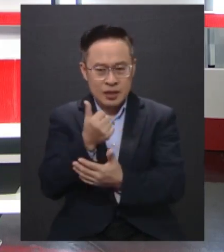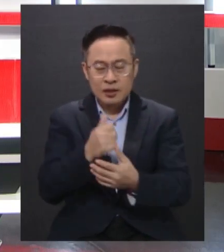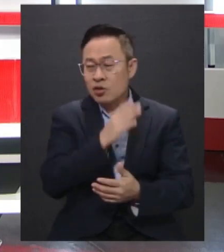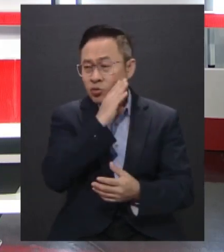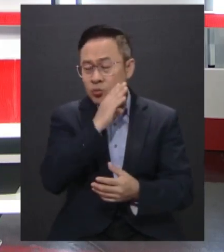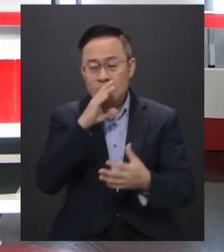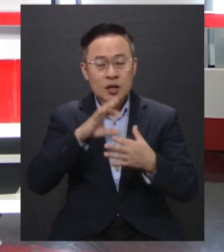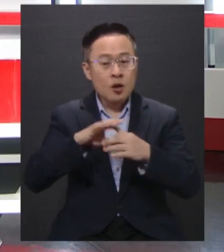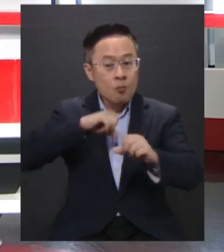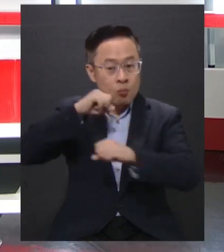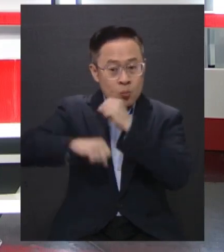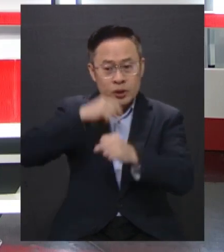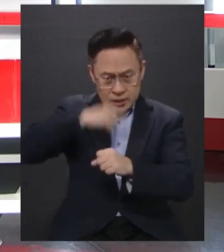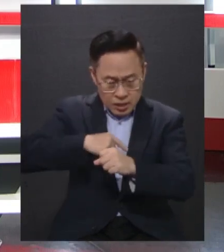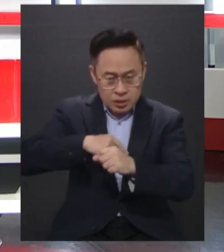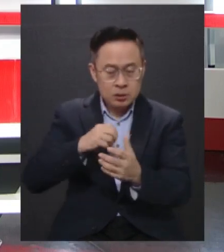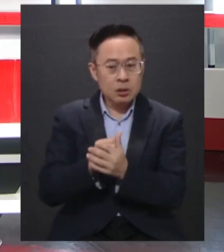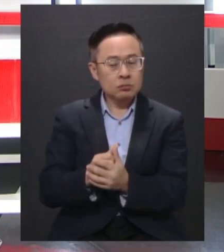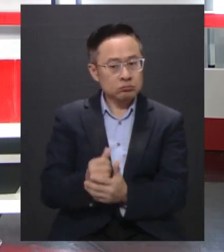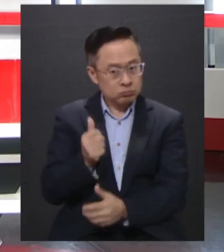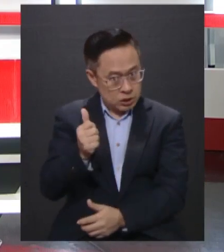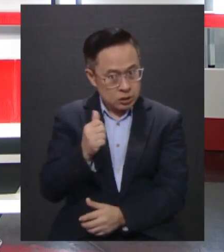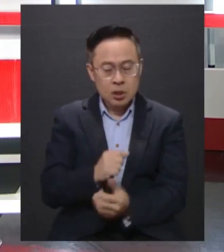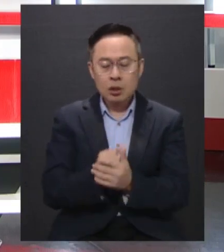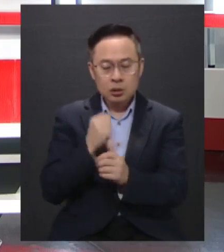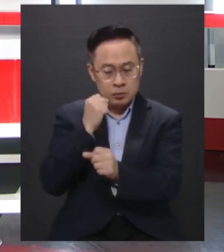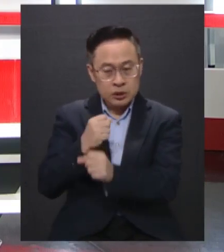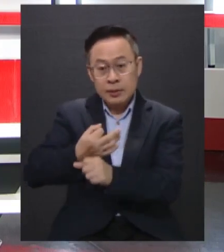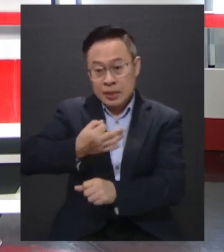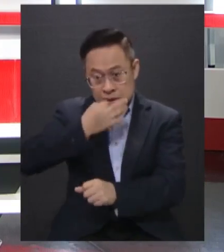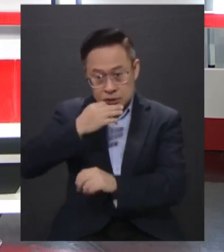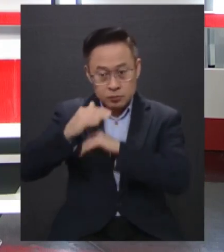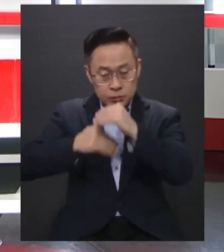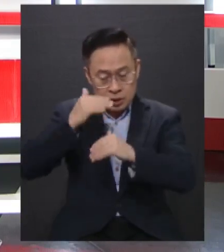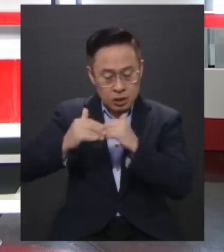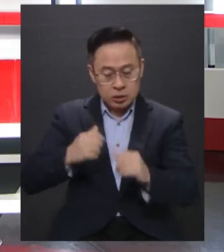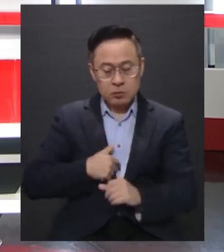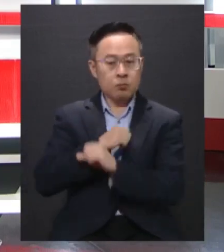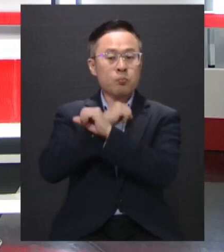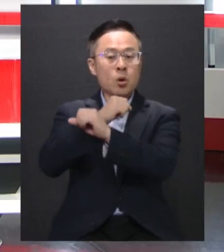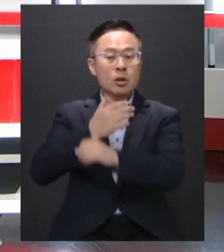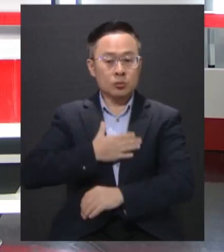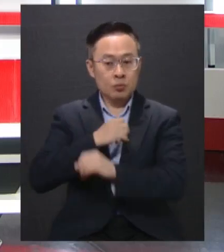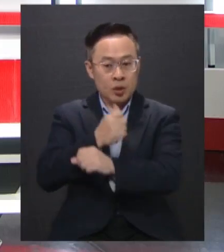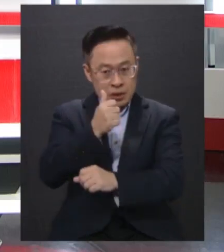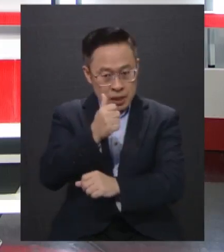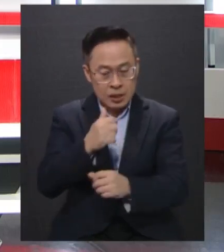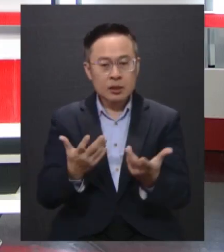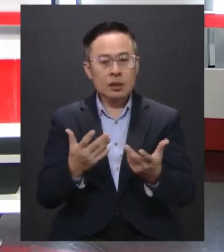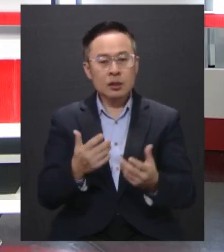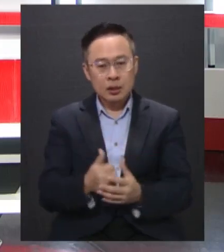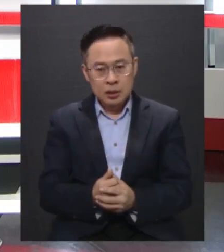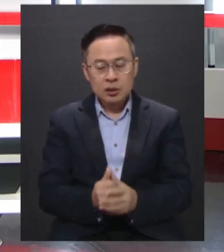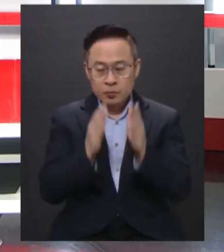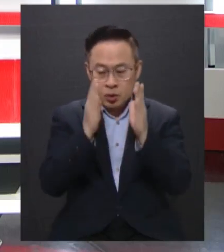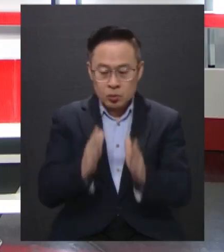ไปเนี่ยคือมวยมันก็เป็นอีกหนึ่งชนิดกีฬาที่สามารถต่อยอดได้อีกหลายอย่างเลยนะค ะคือต่อยอดการเป็นนักกีฬาก็ได้หรือจะเป็นบุค